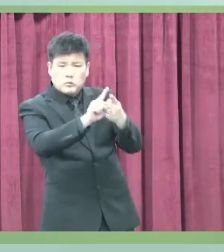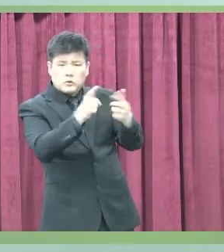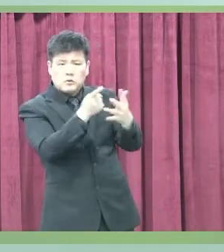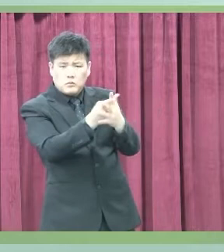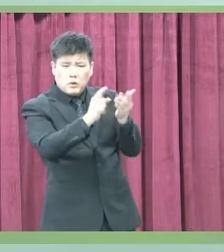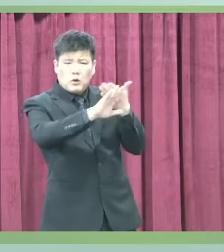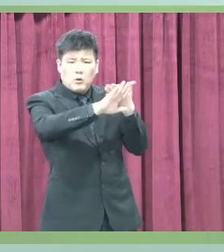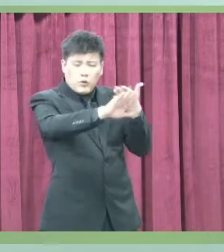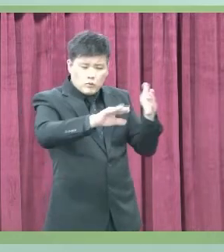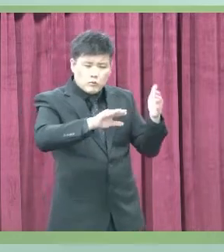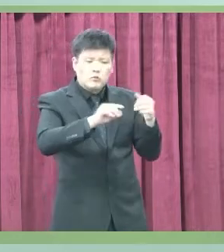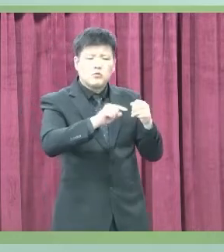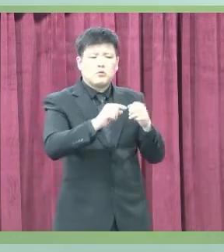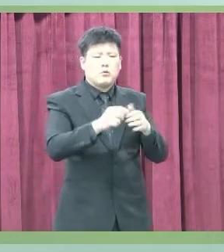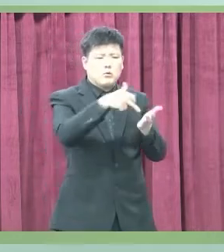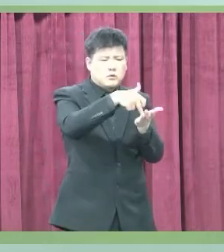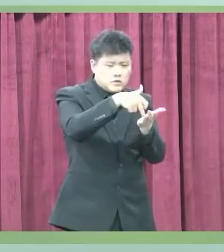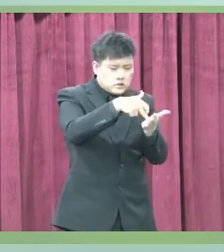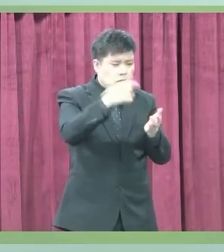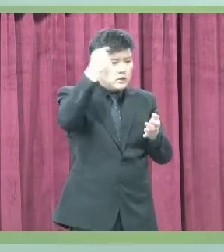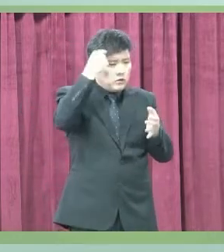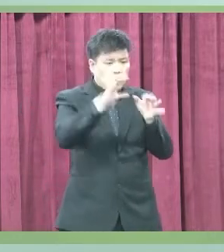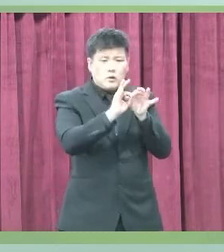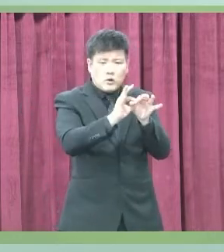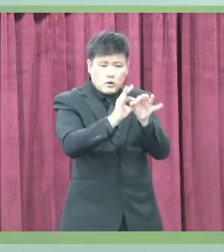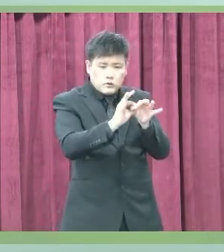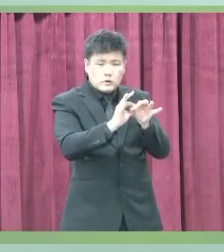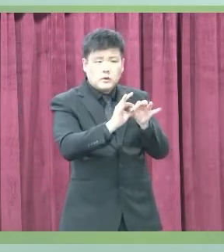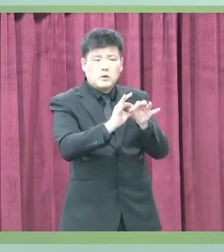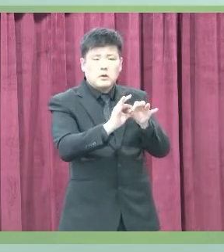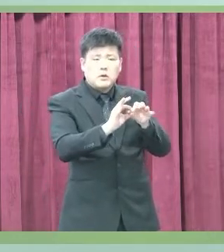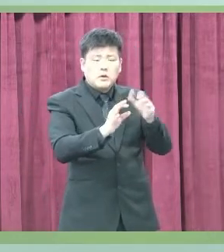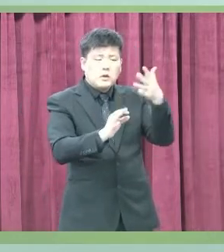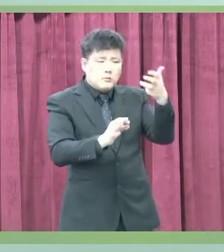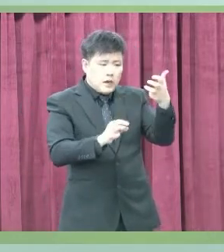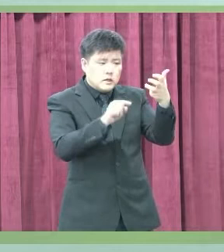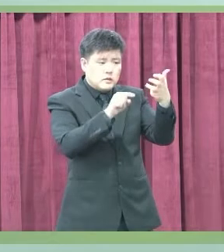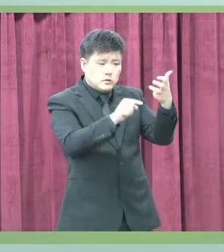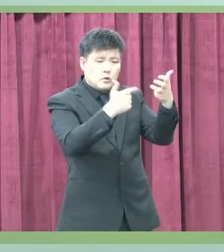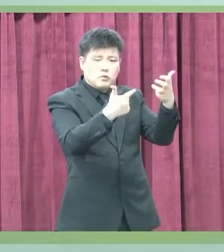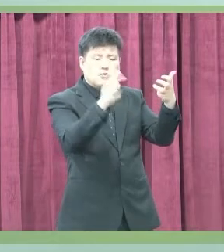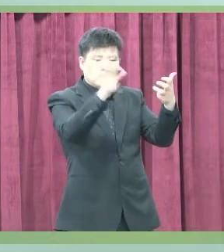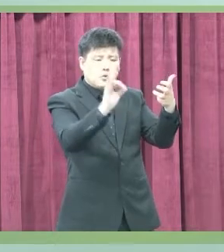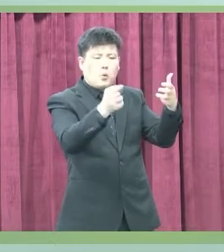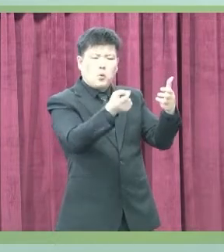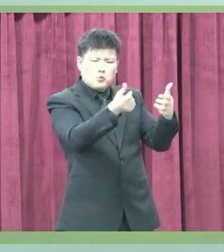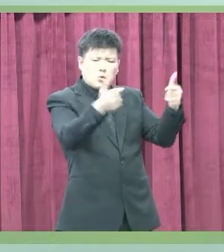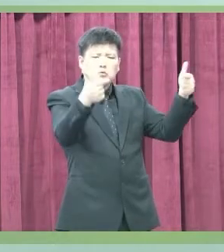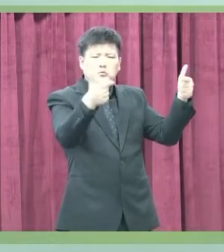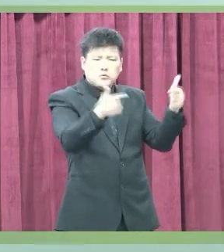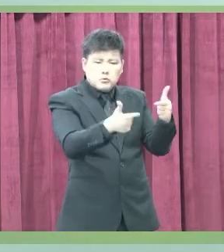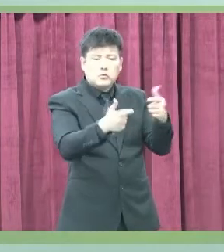장애, 지체 내병변 등이 한 81.3%인데 지금은 줄어서 80.6% 정도 돼요. 그 다음에